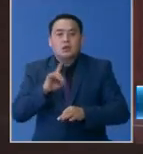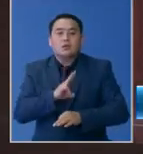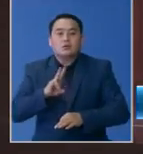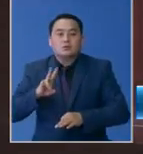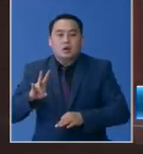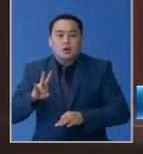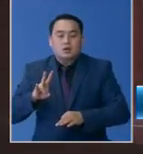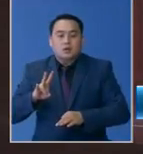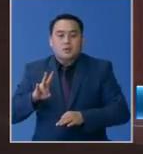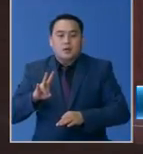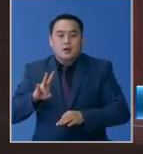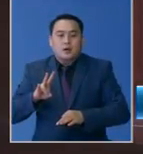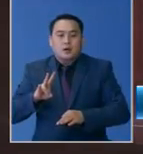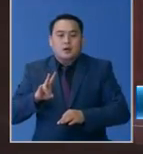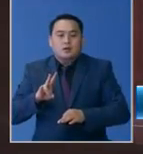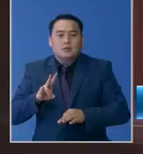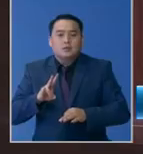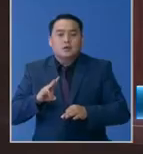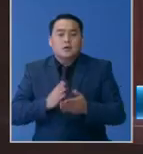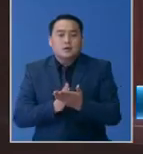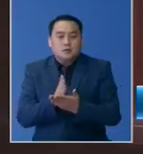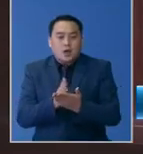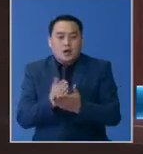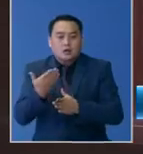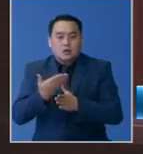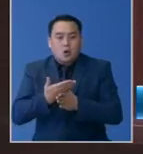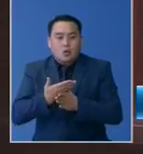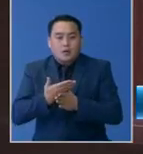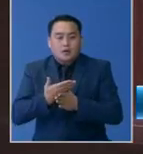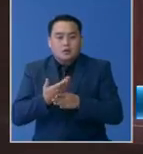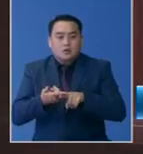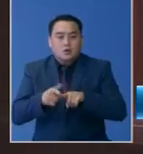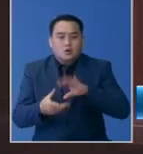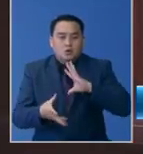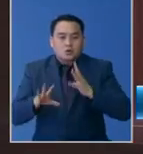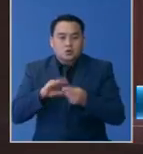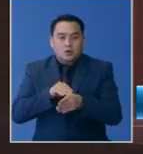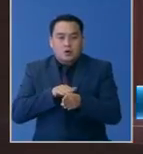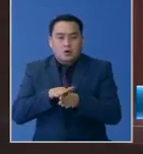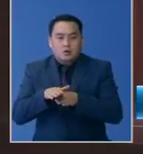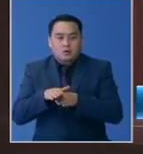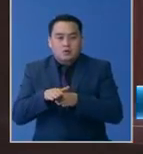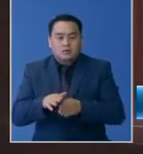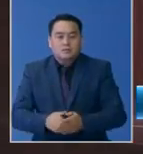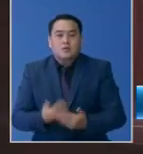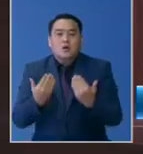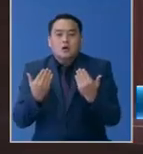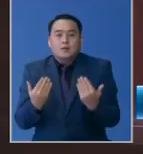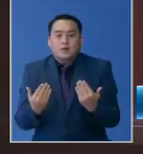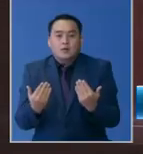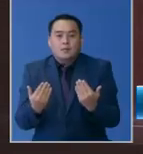Нұрсұлтан Әбішұлы Назарбаевтың сындарлы саясатының арқасында жемісті жүзеге асылуда. Бұл